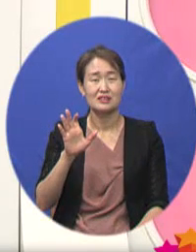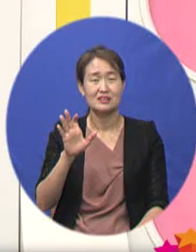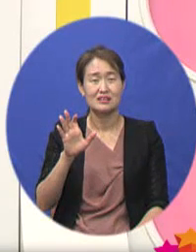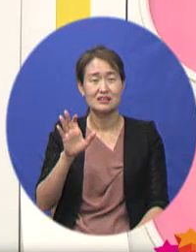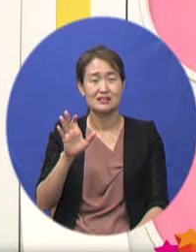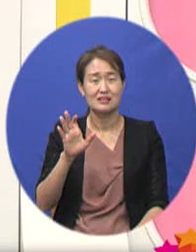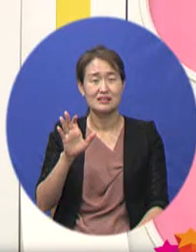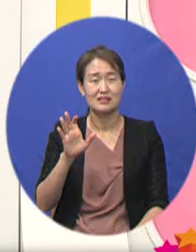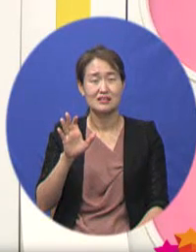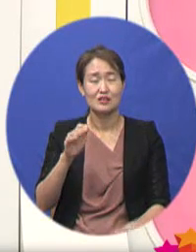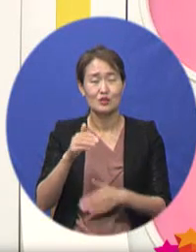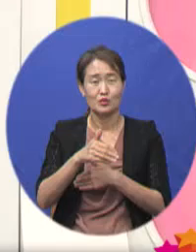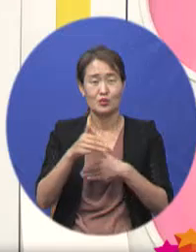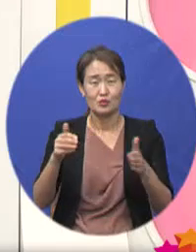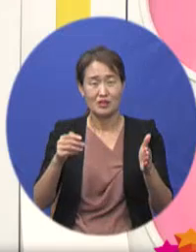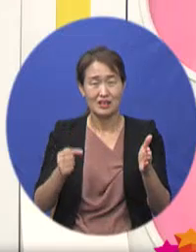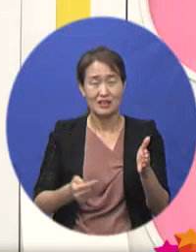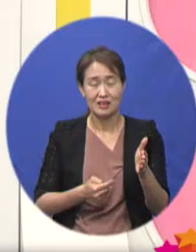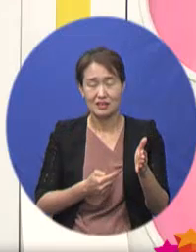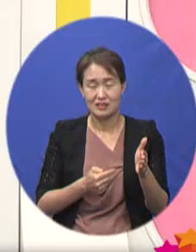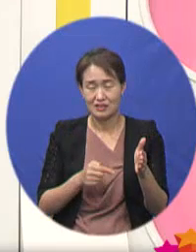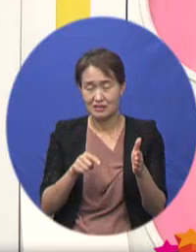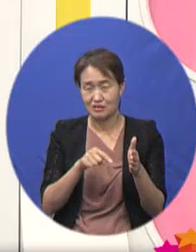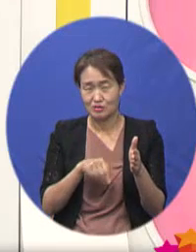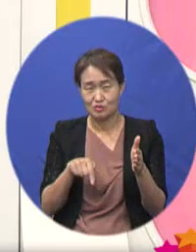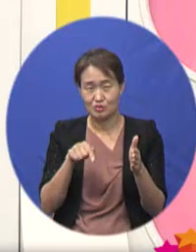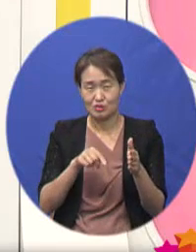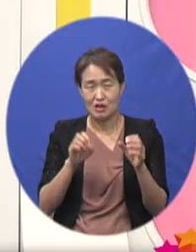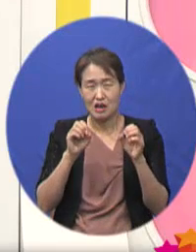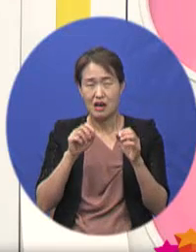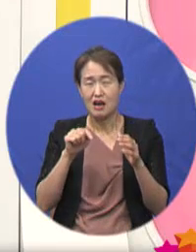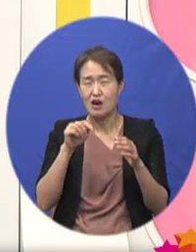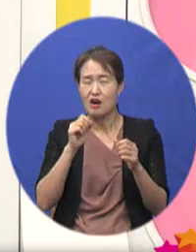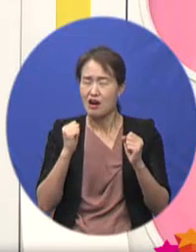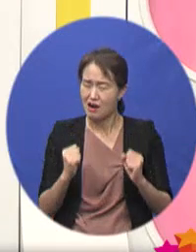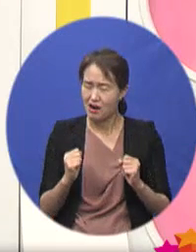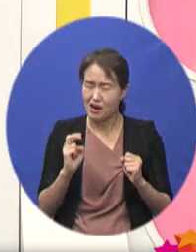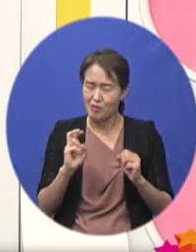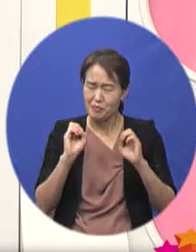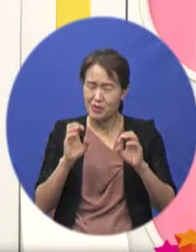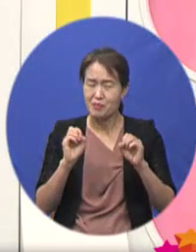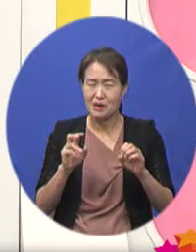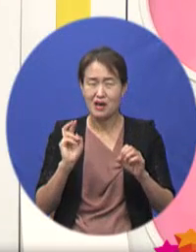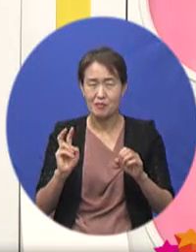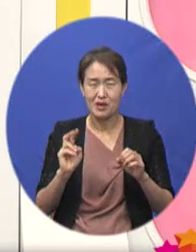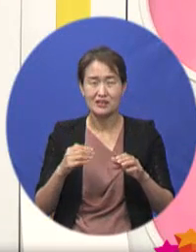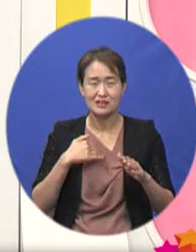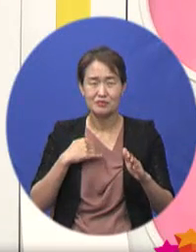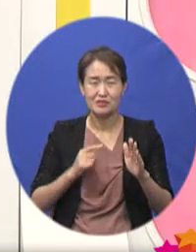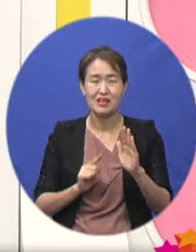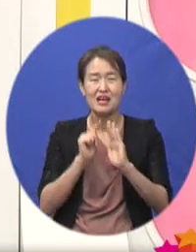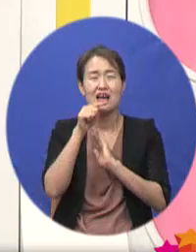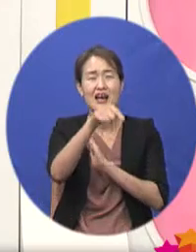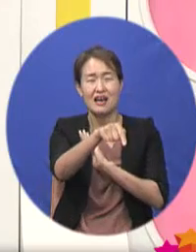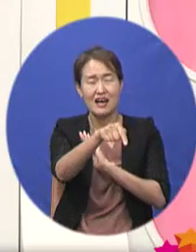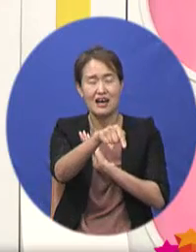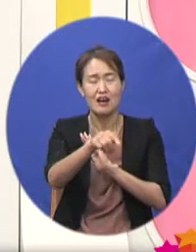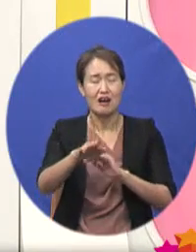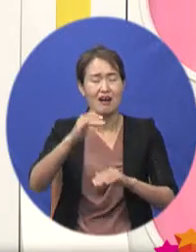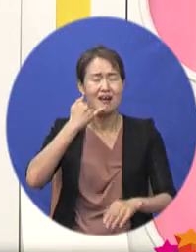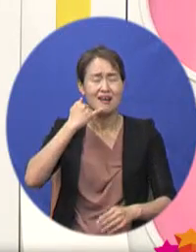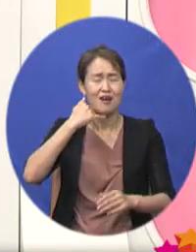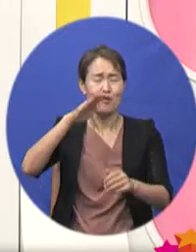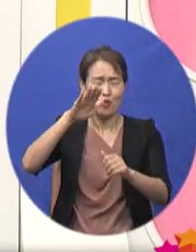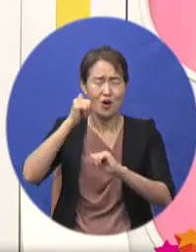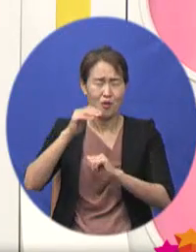있는데 공간이 좁으니까. 예. 울리는가 봐요. 그래서 지금 그냥 이 밖으로 나왔어요. 예, 밖으로 나오세요.